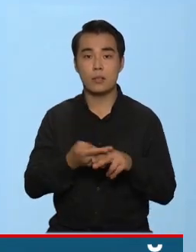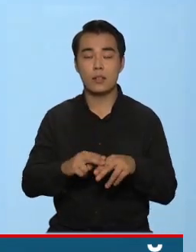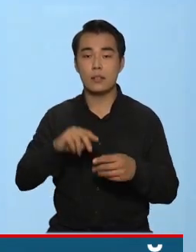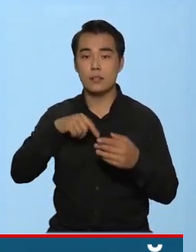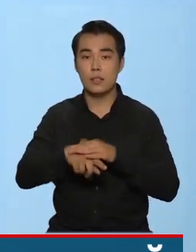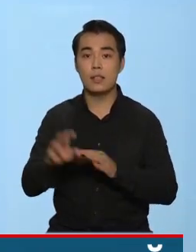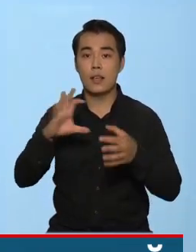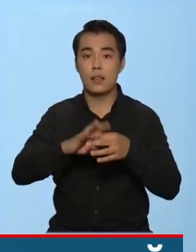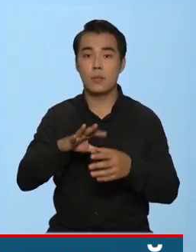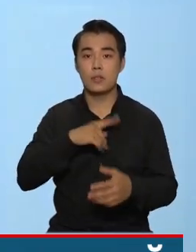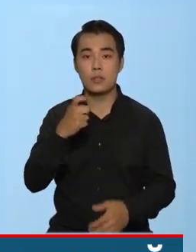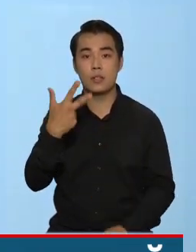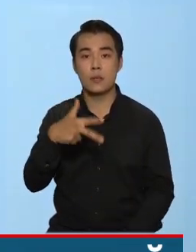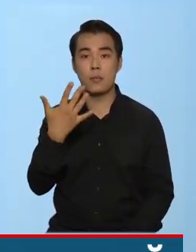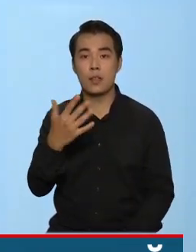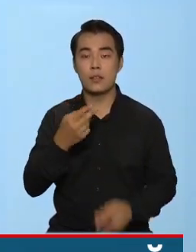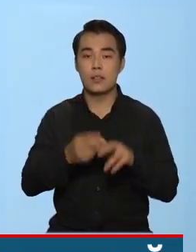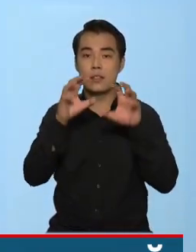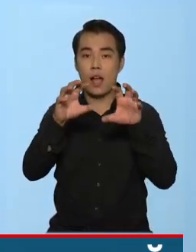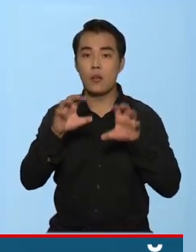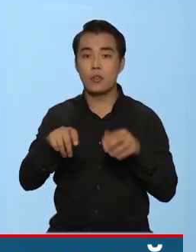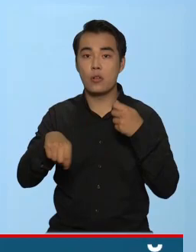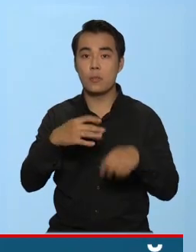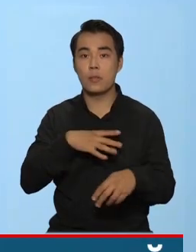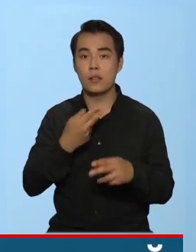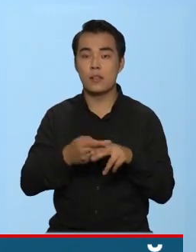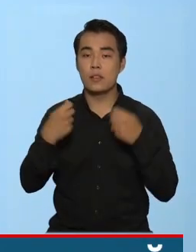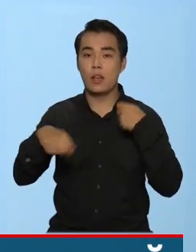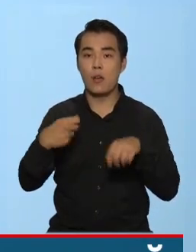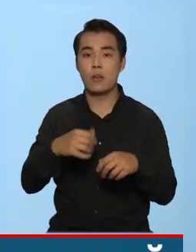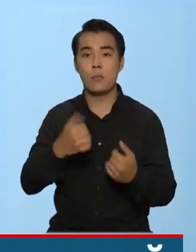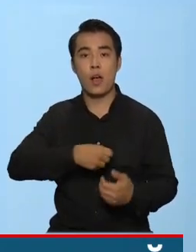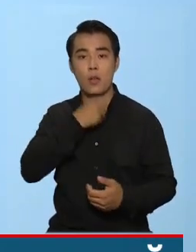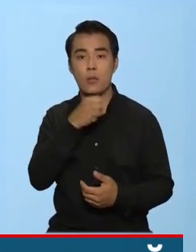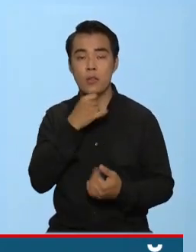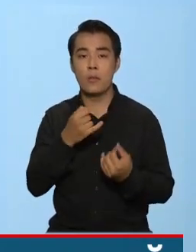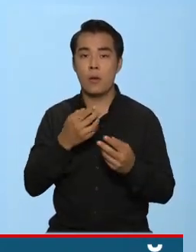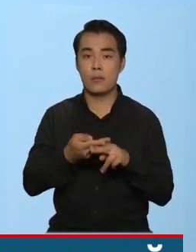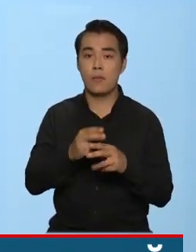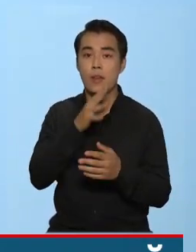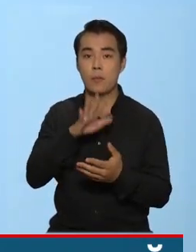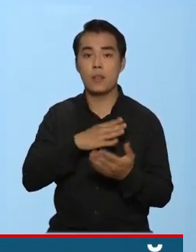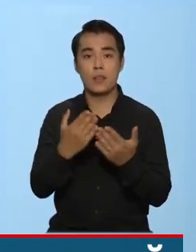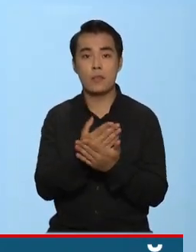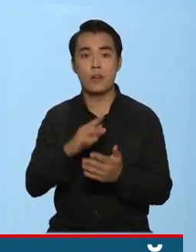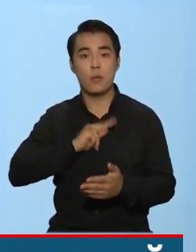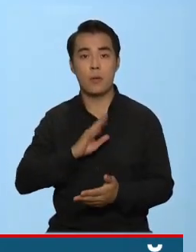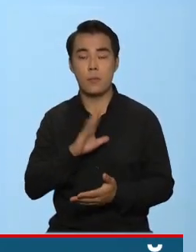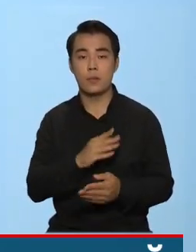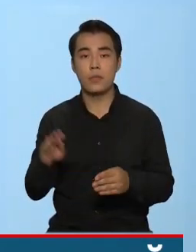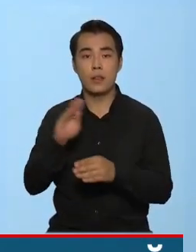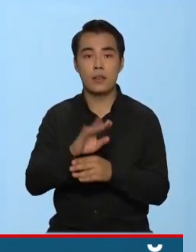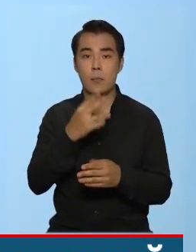статье 135 Уголовного кодекса «Торговля несовершеннолетними». В настоящее время продолжается информационная работа по размещению